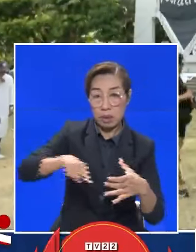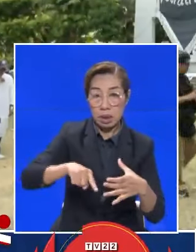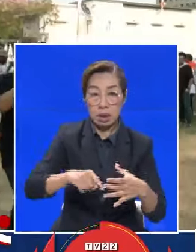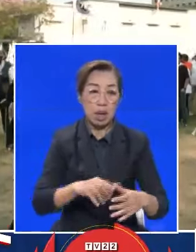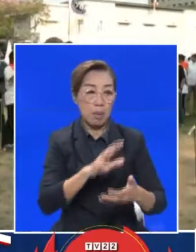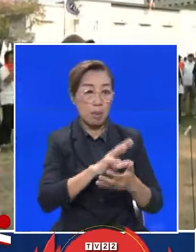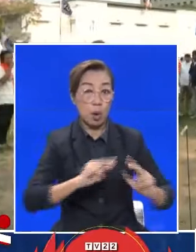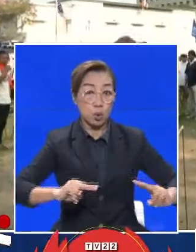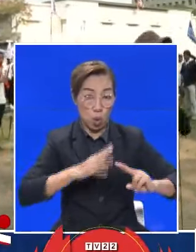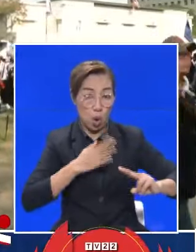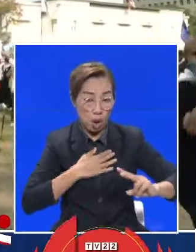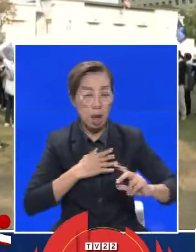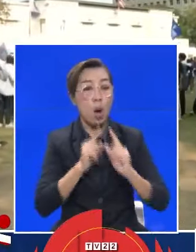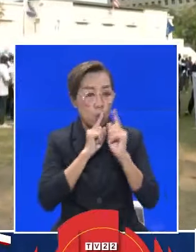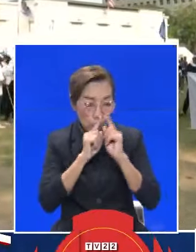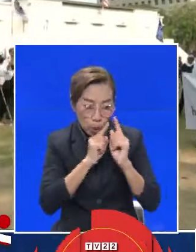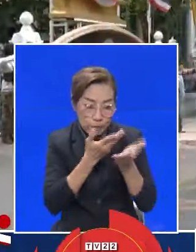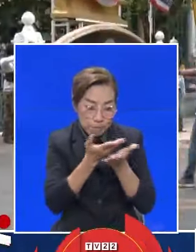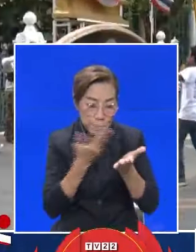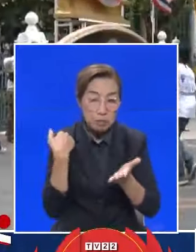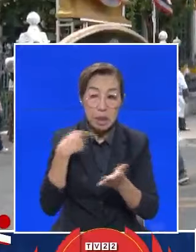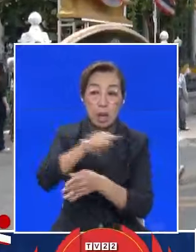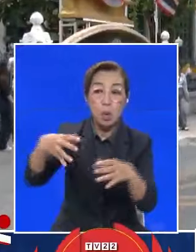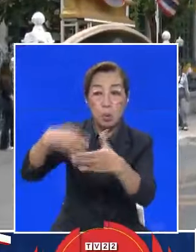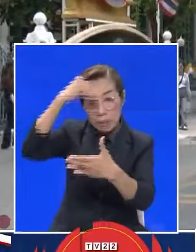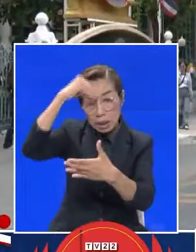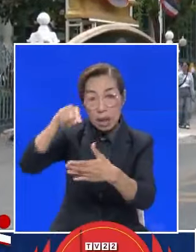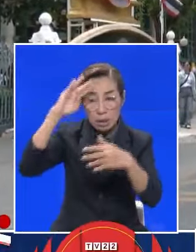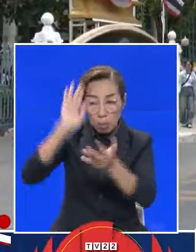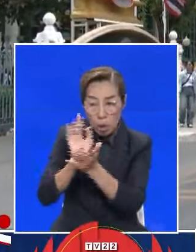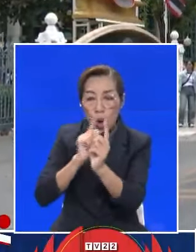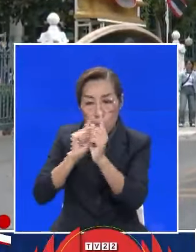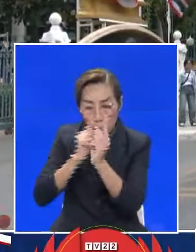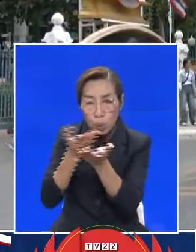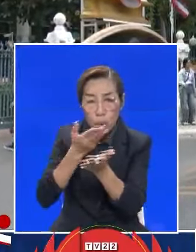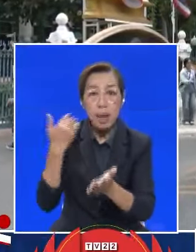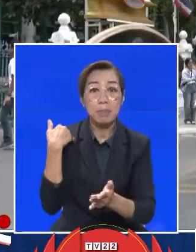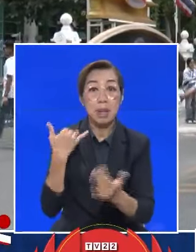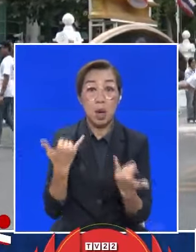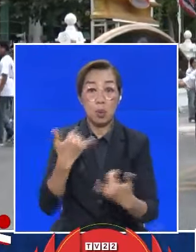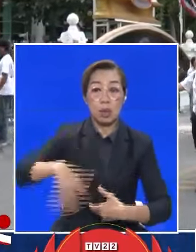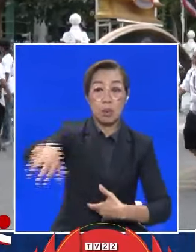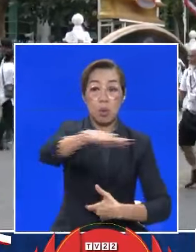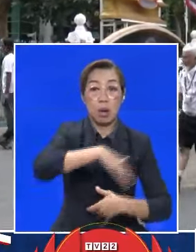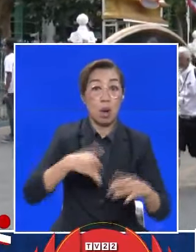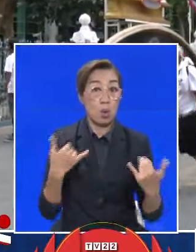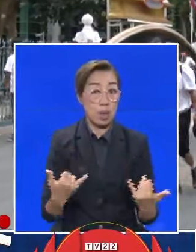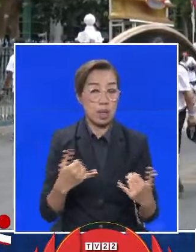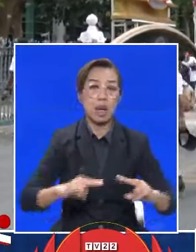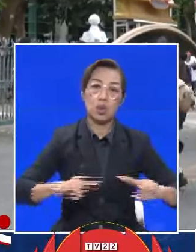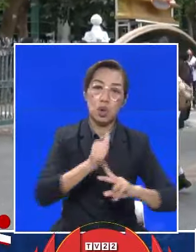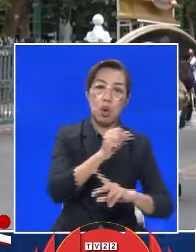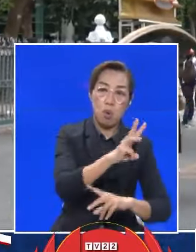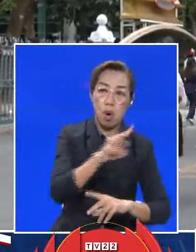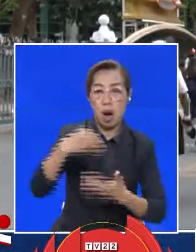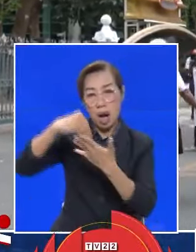ราแล้วก็ประชุมกับทางกลุ่มผู้ที่จะมายื่นหนังสือหลายครั้งคือพวกเราทุกคนที่วันนี้จะอยู่ในสถานการณ์เนี้ยก็ได้มีการประชุ